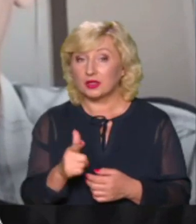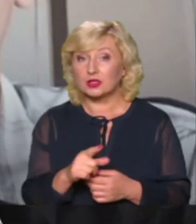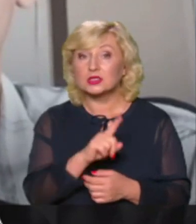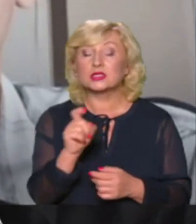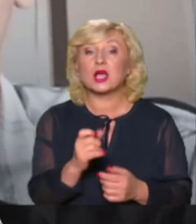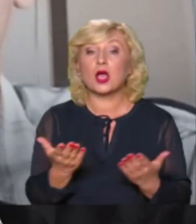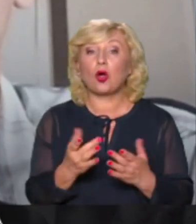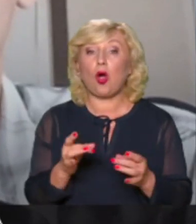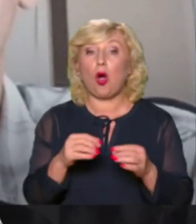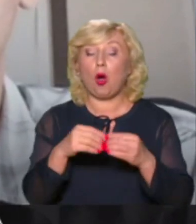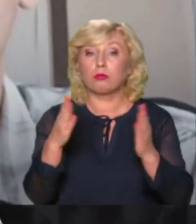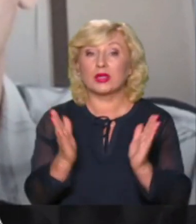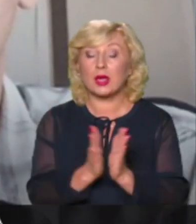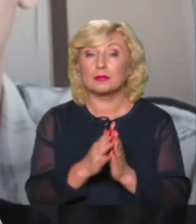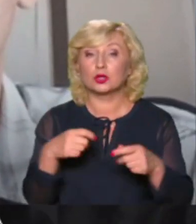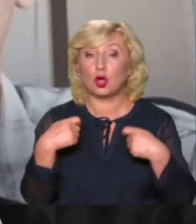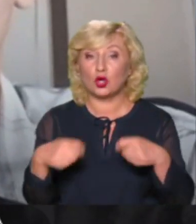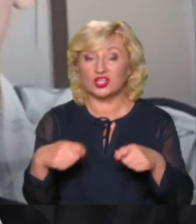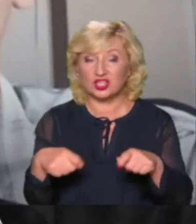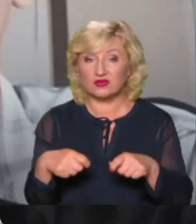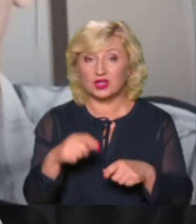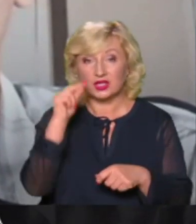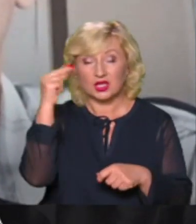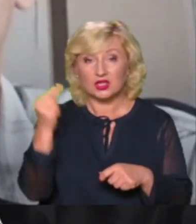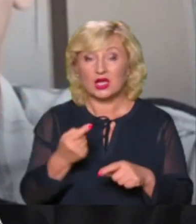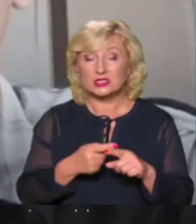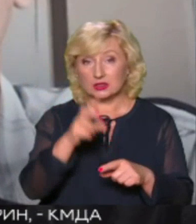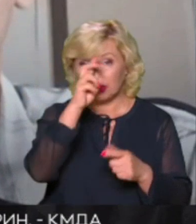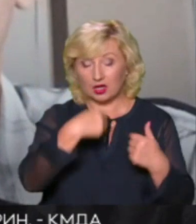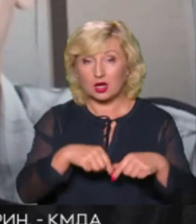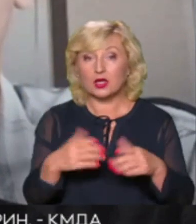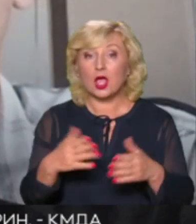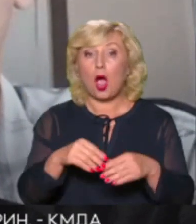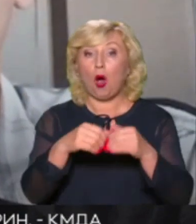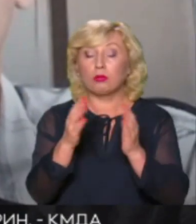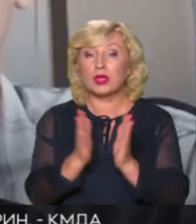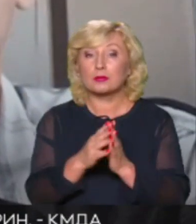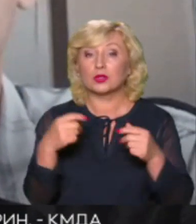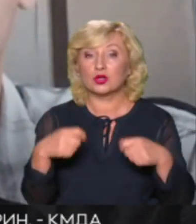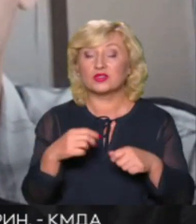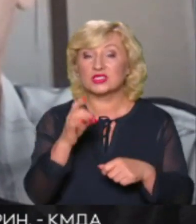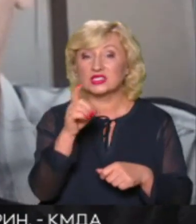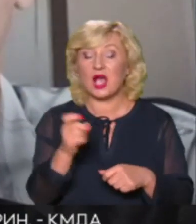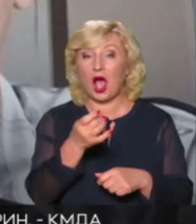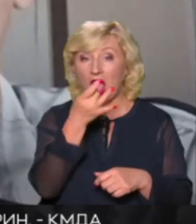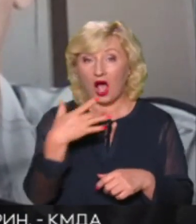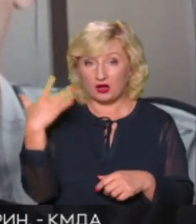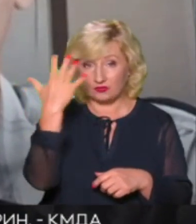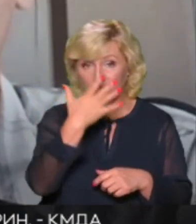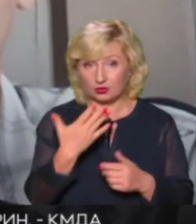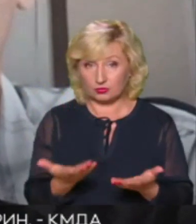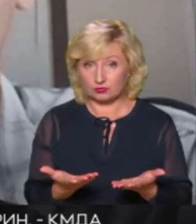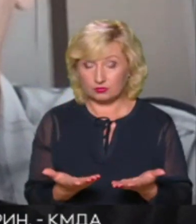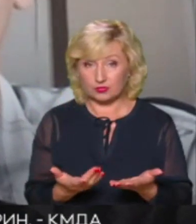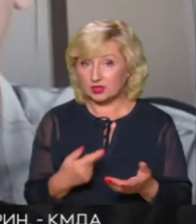який об'єм торгівлі може бути Китай з цими країнами? Ну, точніше, який об'єм торгівлі може бути Китаєм із Африкою? Це ж